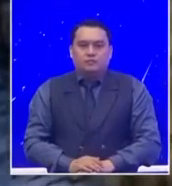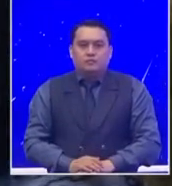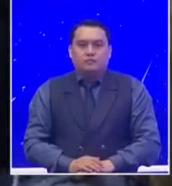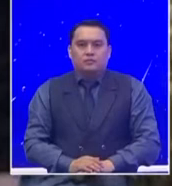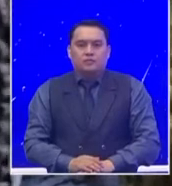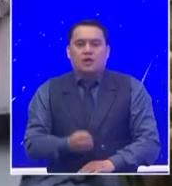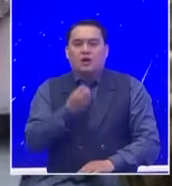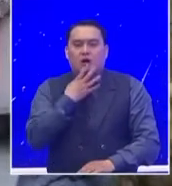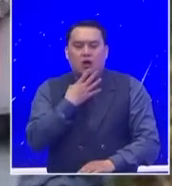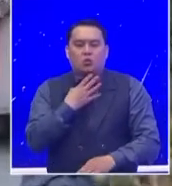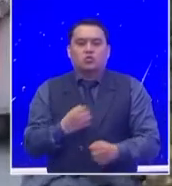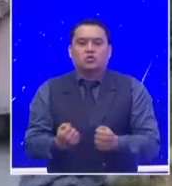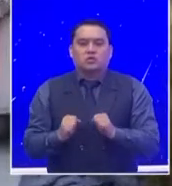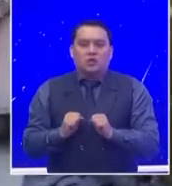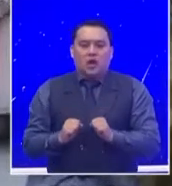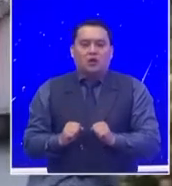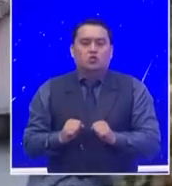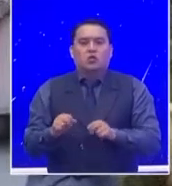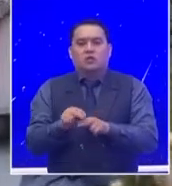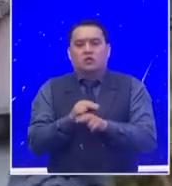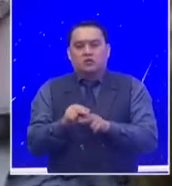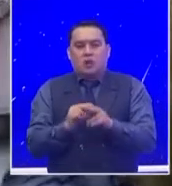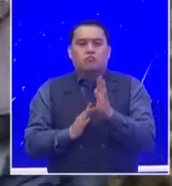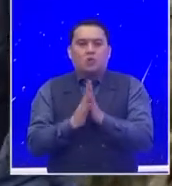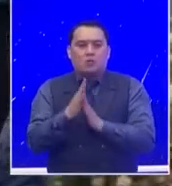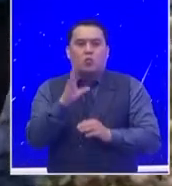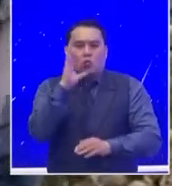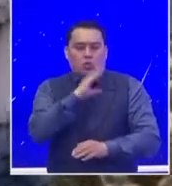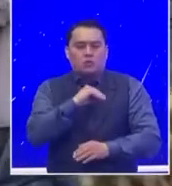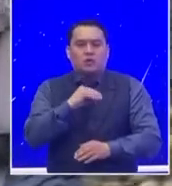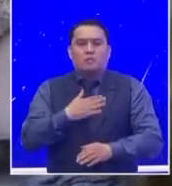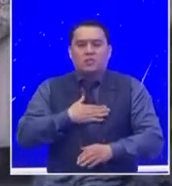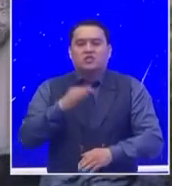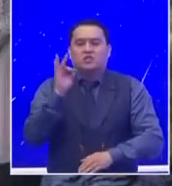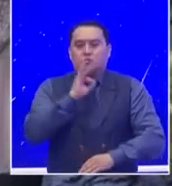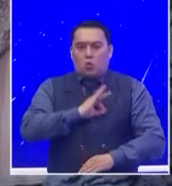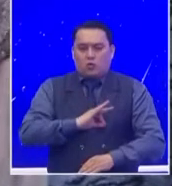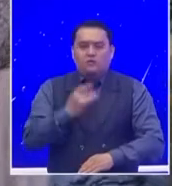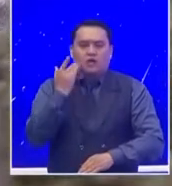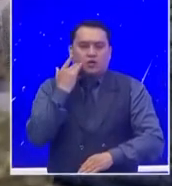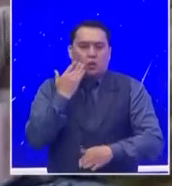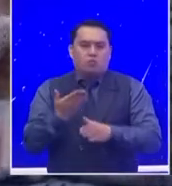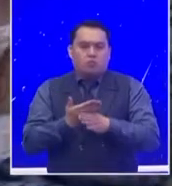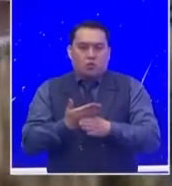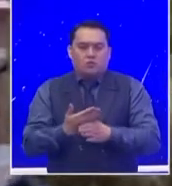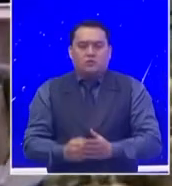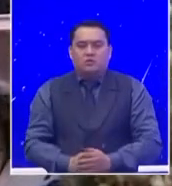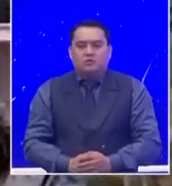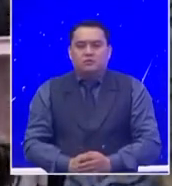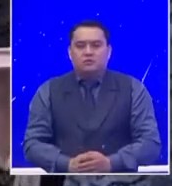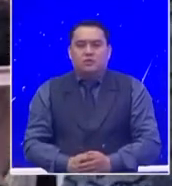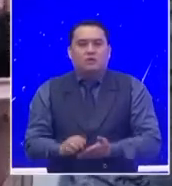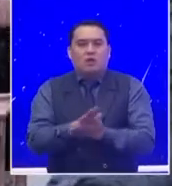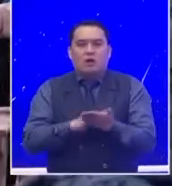Адраспан очень хороший антисептик. Я верю, что данное растение помогает от болезней. Не раз мы его использовали, и всегда он оказывал действенный эффект.